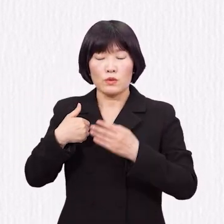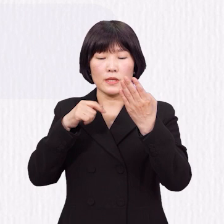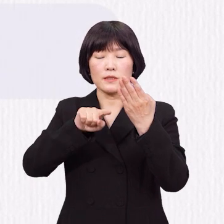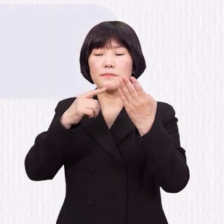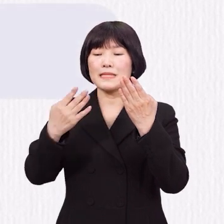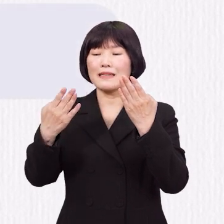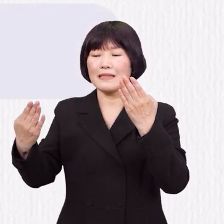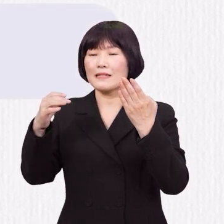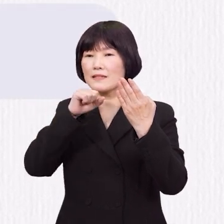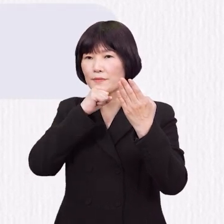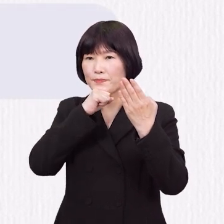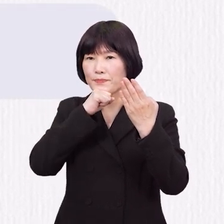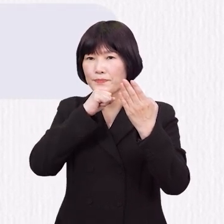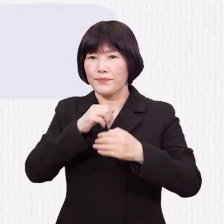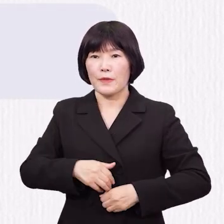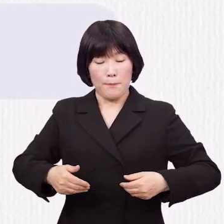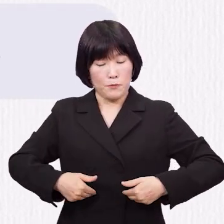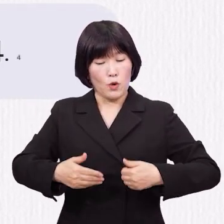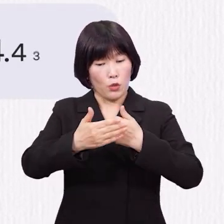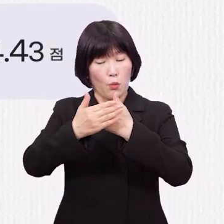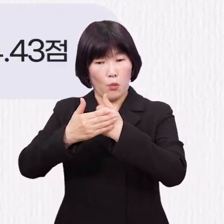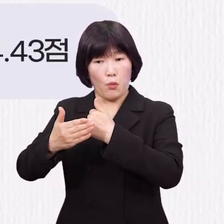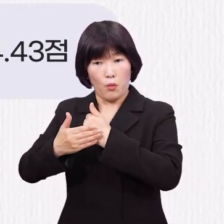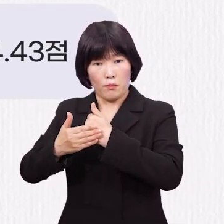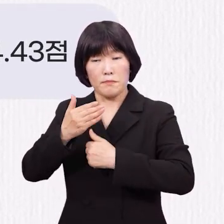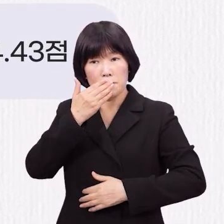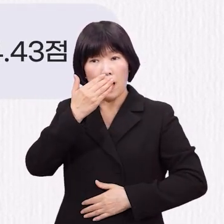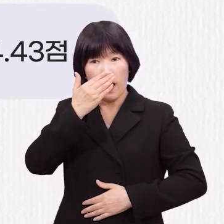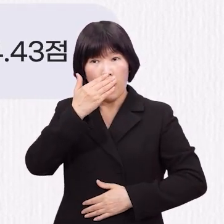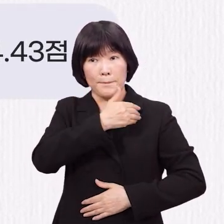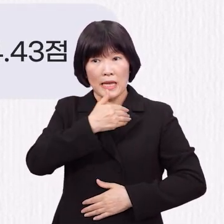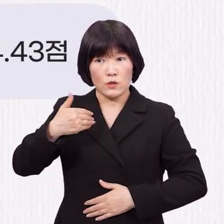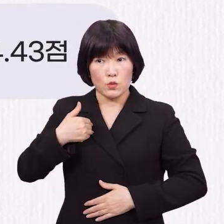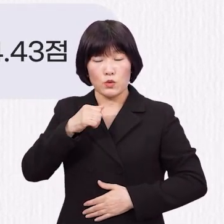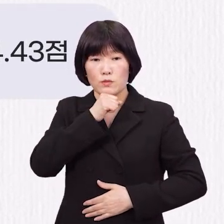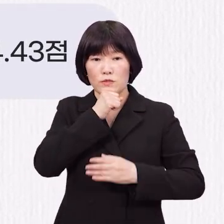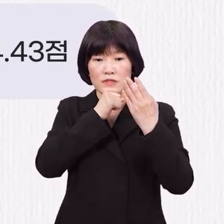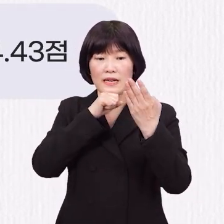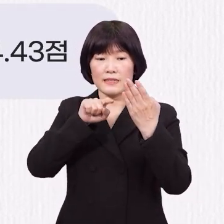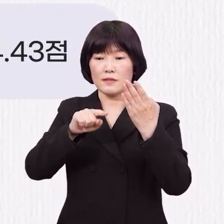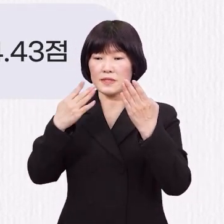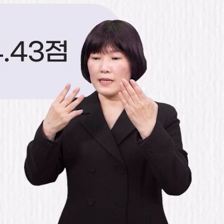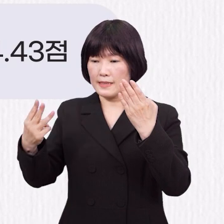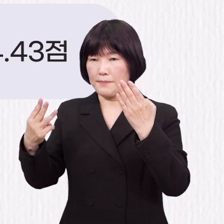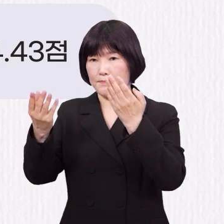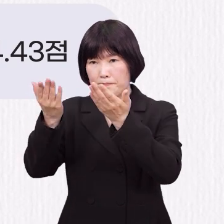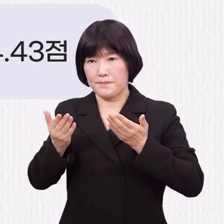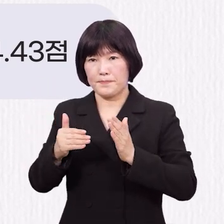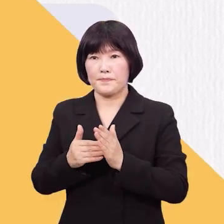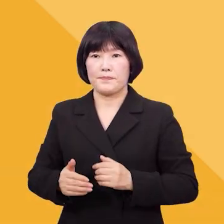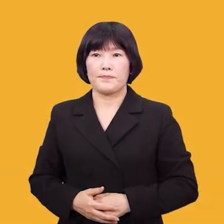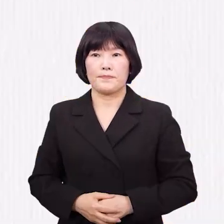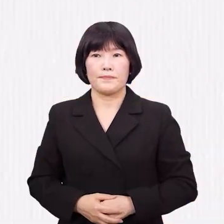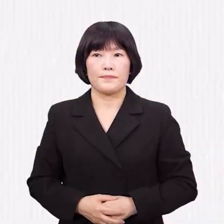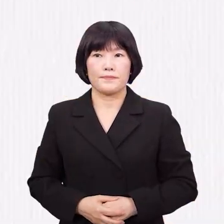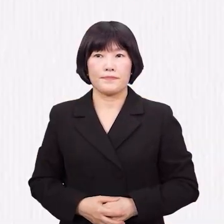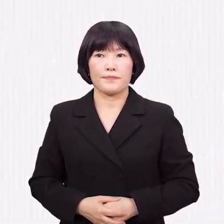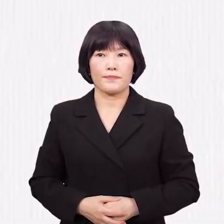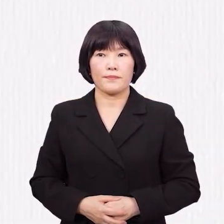만족도 4.44점, 필요한 도움을 얻을 수 있었는지에 대한 만족도 4.43점을 받았습니다.